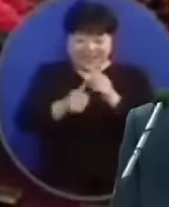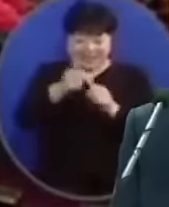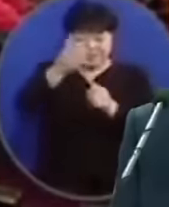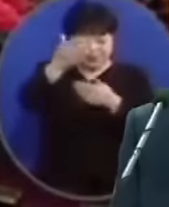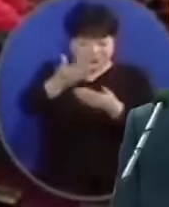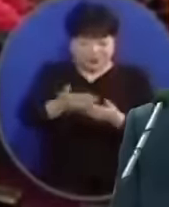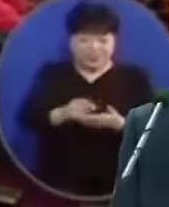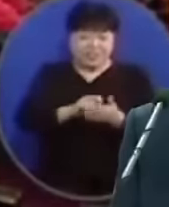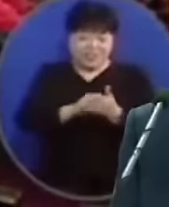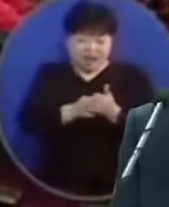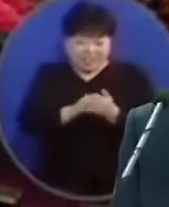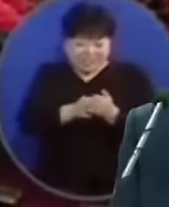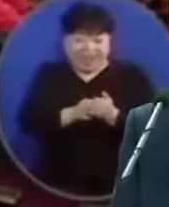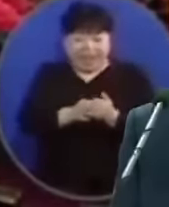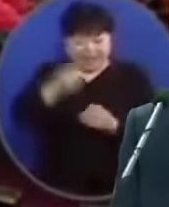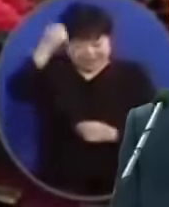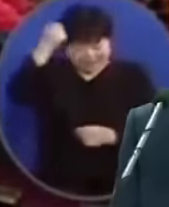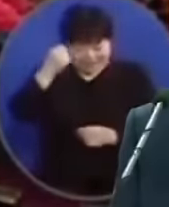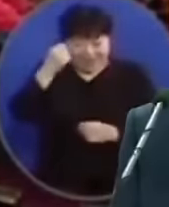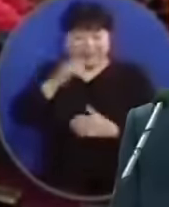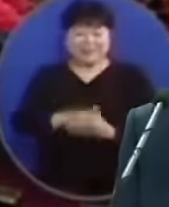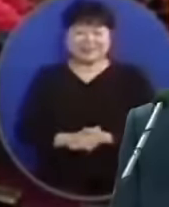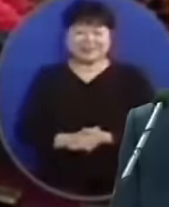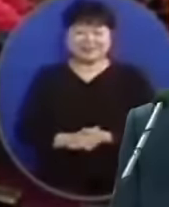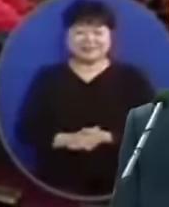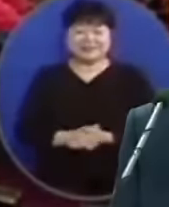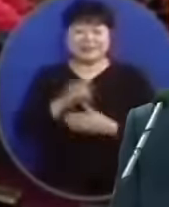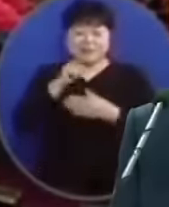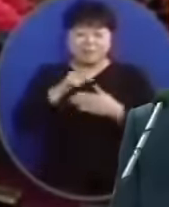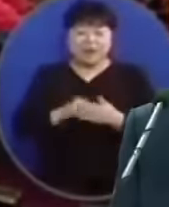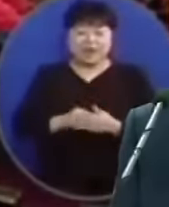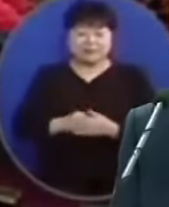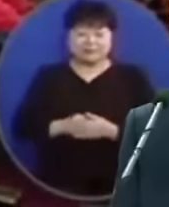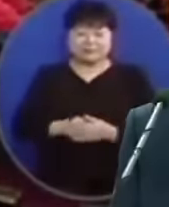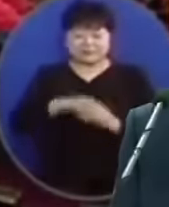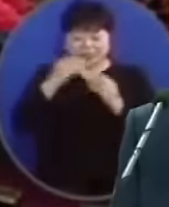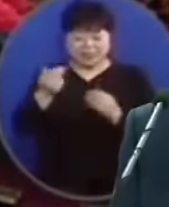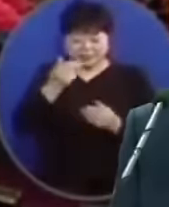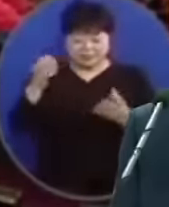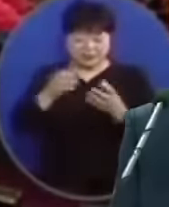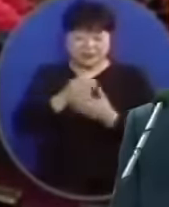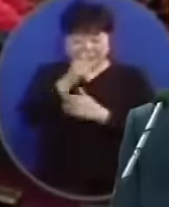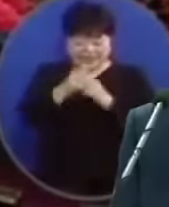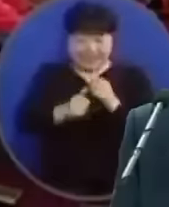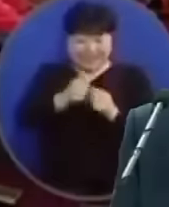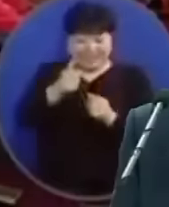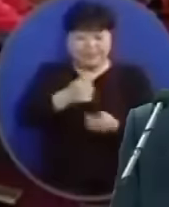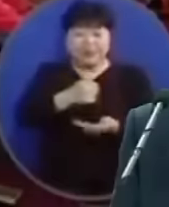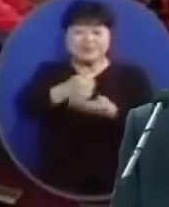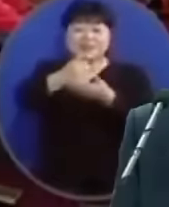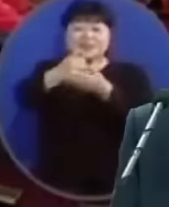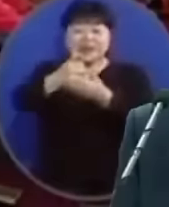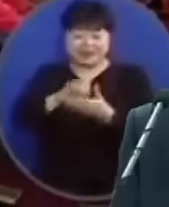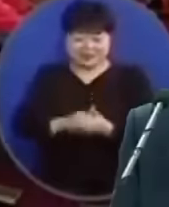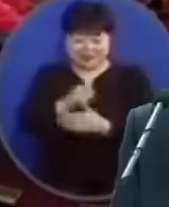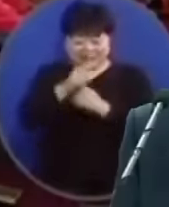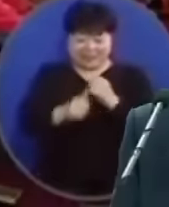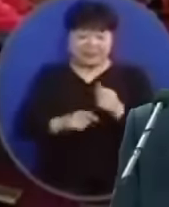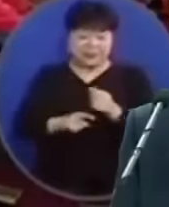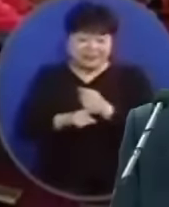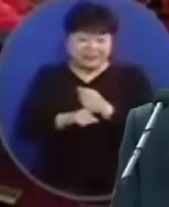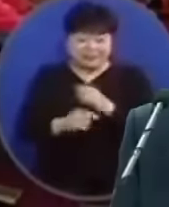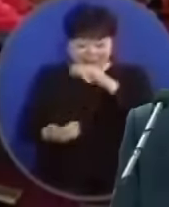주신 열쇠라는 것을 잊어서는 안 되는 것입니다. 우리는 마음을 다하고 목숨을 다하여 주 우리 하나님을 섬겨야만 하고 하나님의